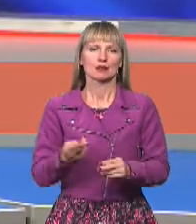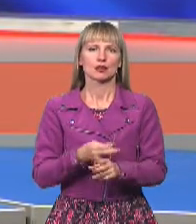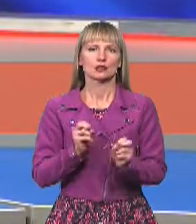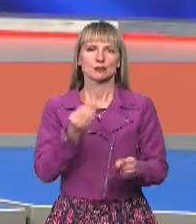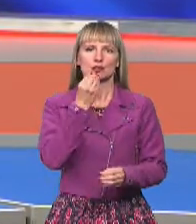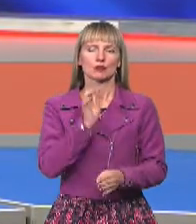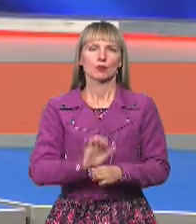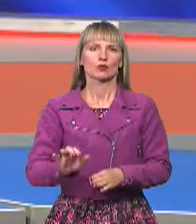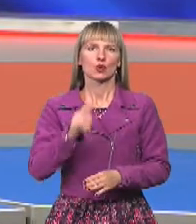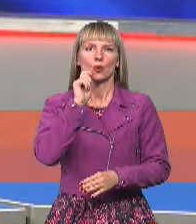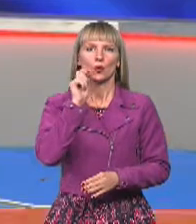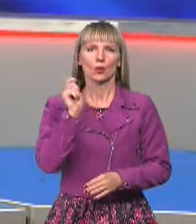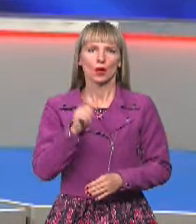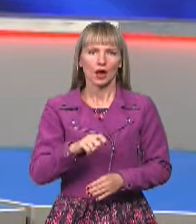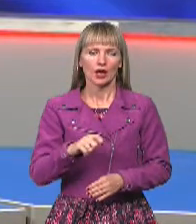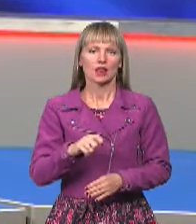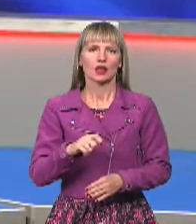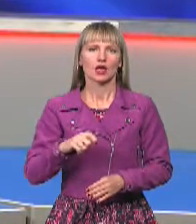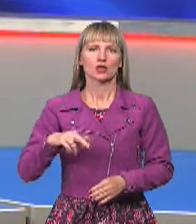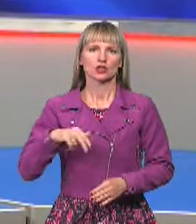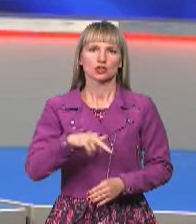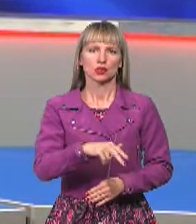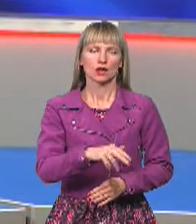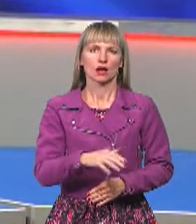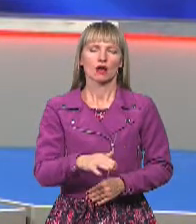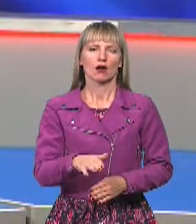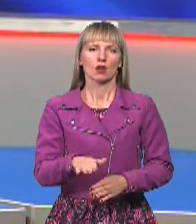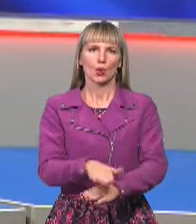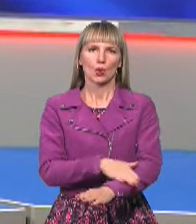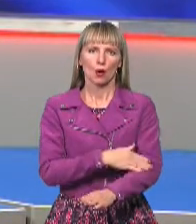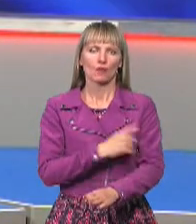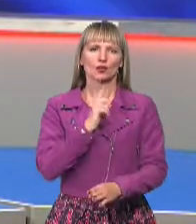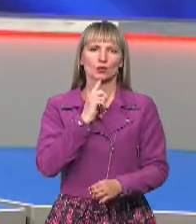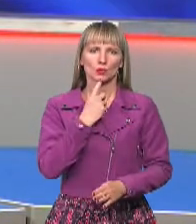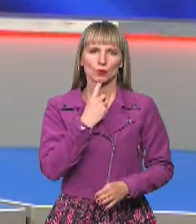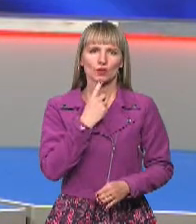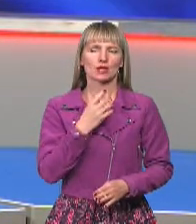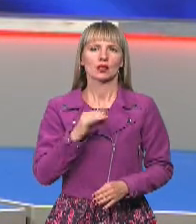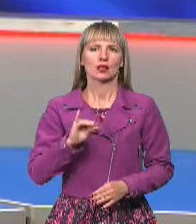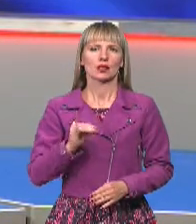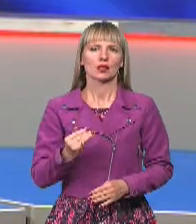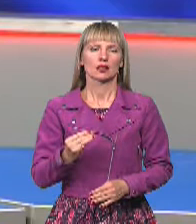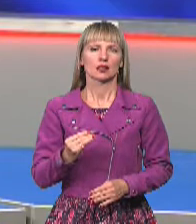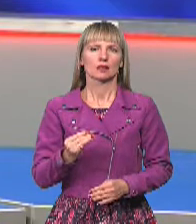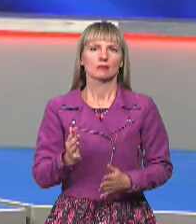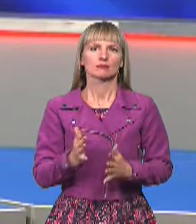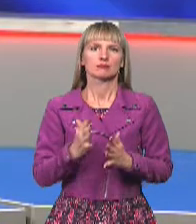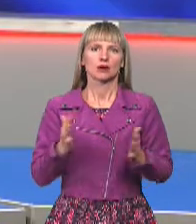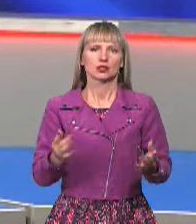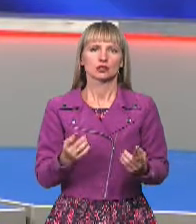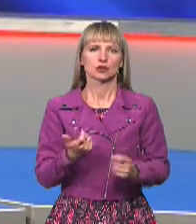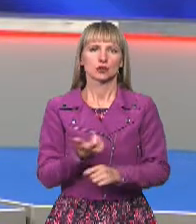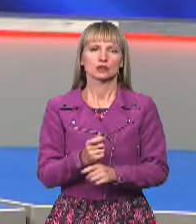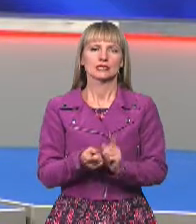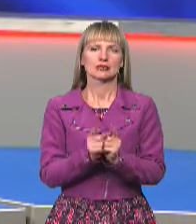продуктов Украина шла довольно большой тернистый путь, но большие очень